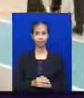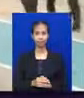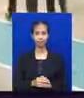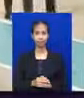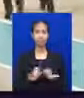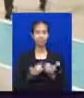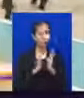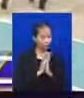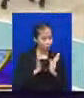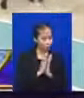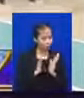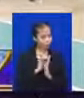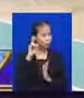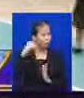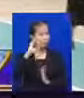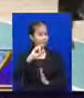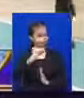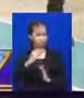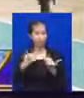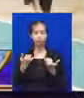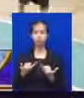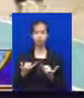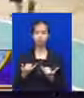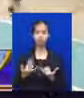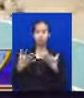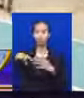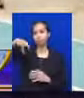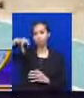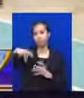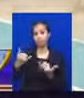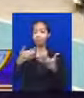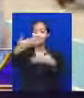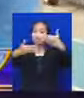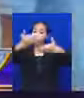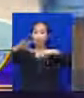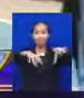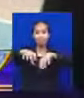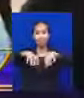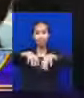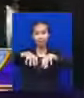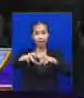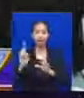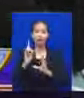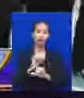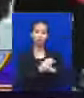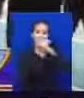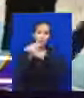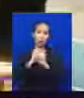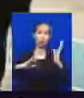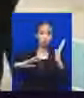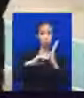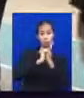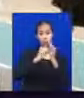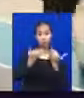ขอบคุณคุณจินตนาค่ะทางด้านรัฐมนตรีช่วยว่าการกระทรวงคมนาคมก็ได้เปิดกิจกรรมรณรงค์ป้องกันและลดอุบัติเหตุทางถนนนะคะ